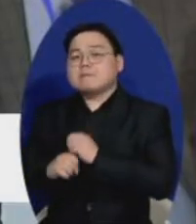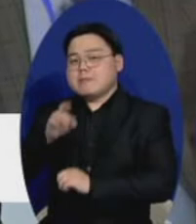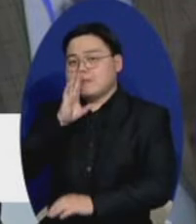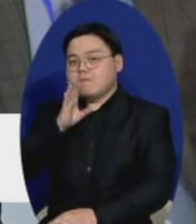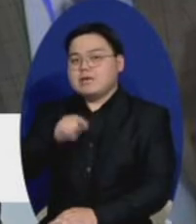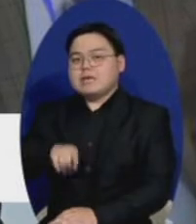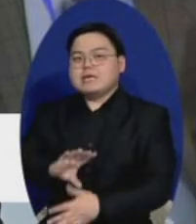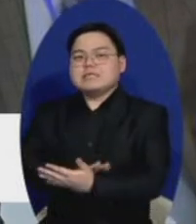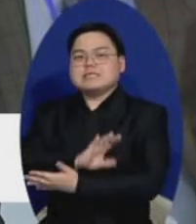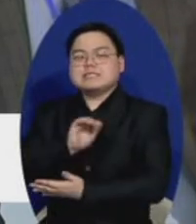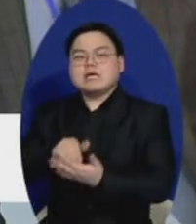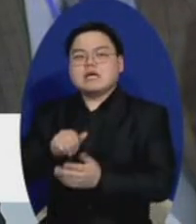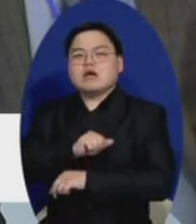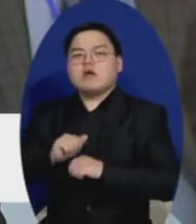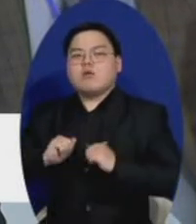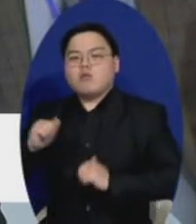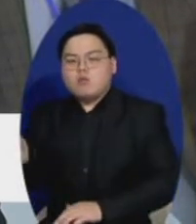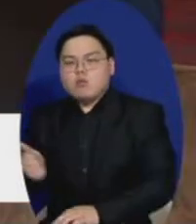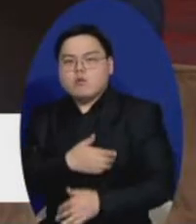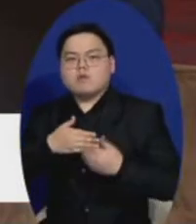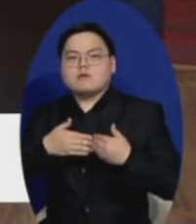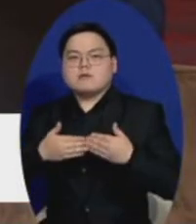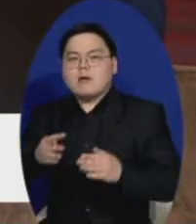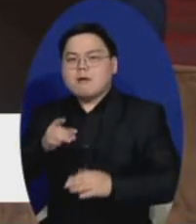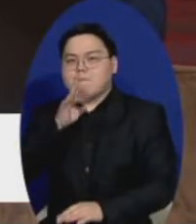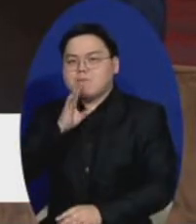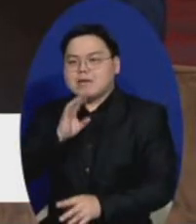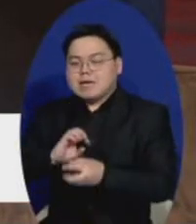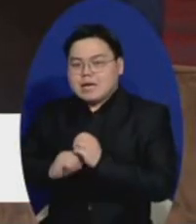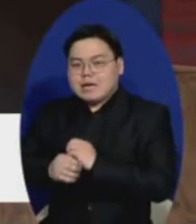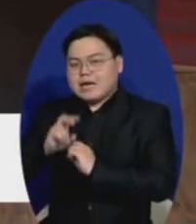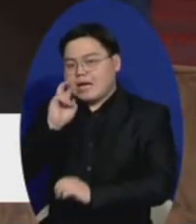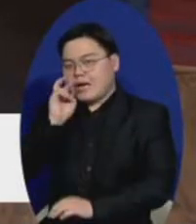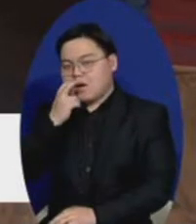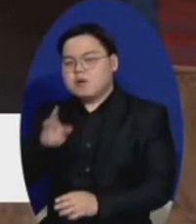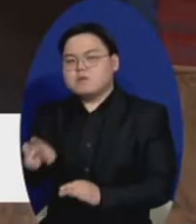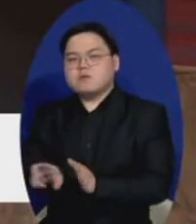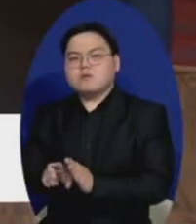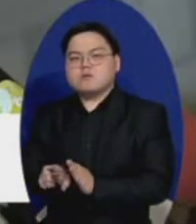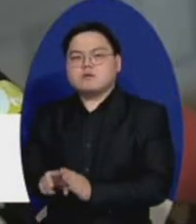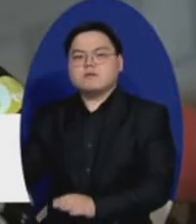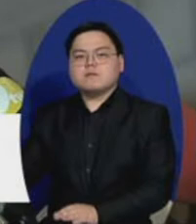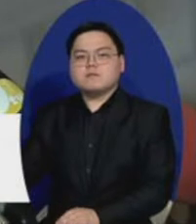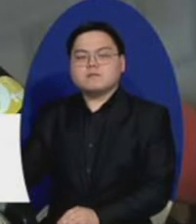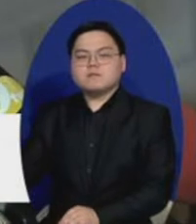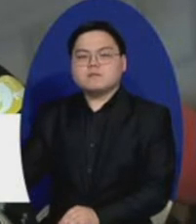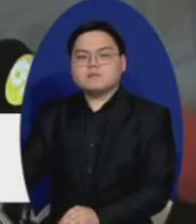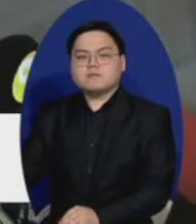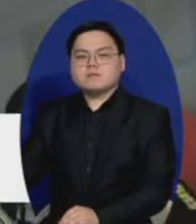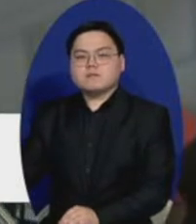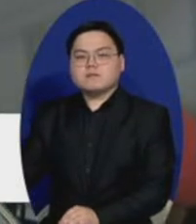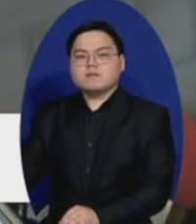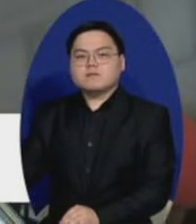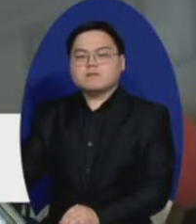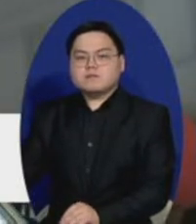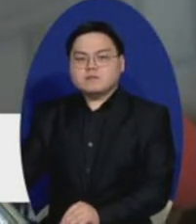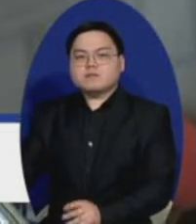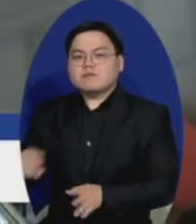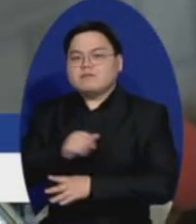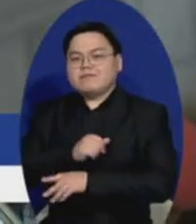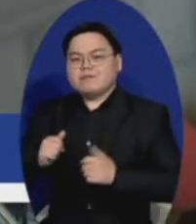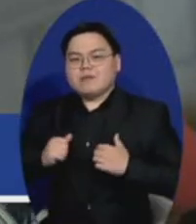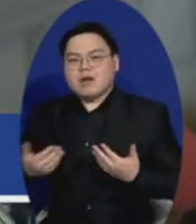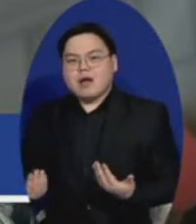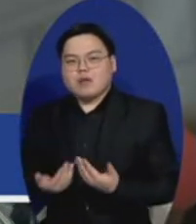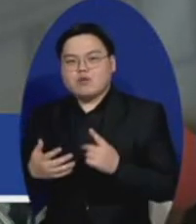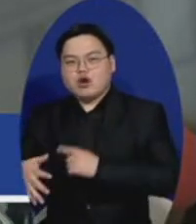эдгээр стандартыг иргэн бүрт нээлттэйгээс гадна хэрэгжилтэд хяналт тавих боломжтой юм байна. За ялангуяа иргэдийнхээ тэр амьдрах